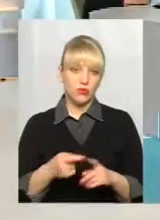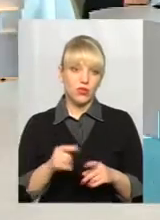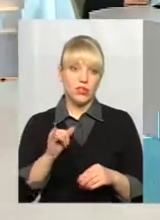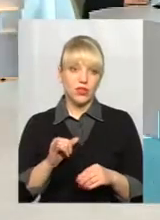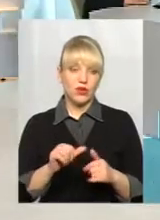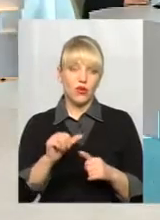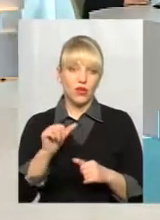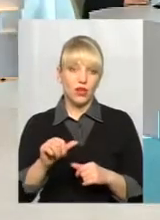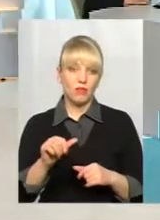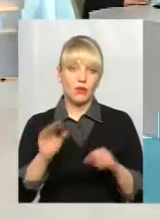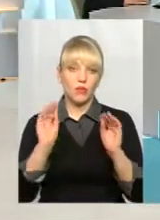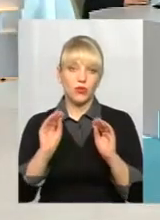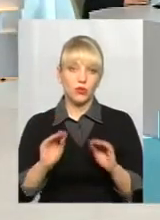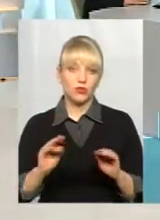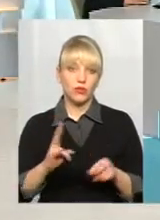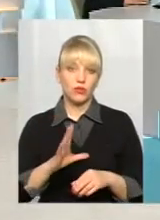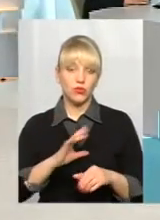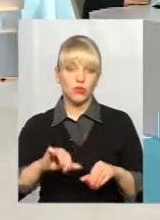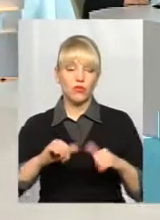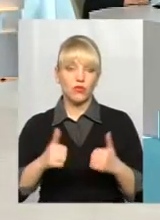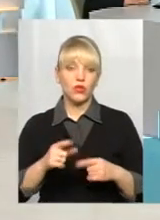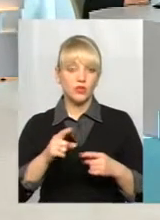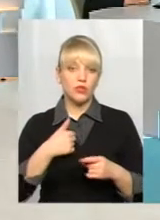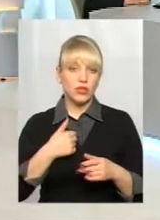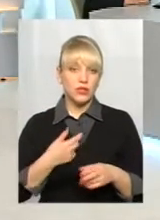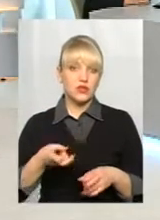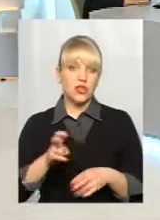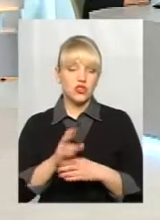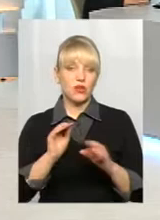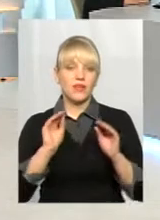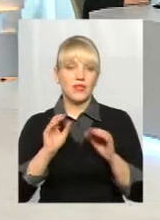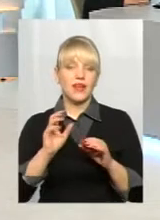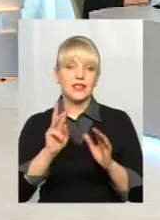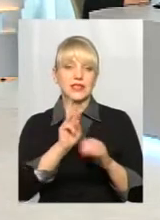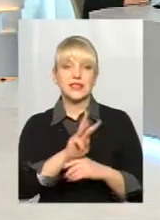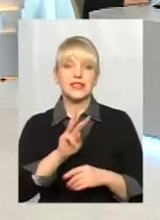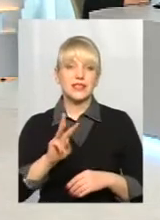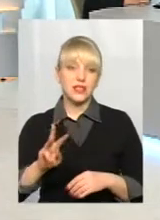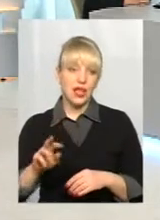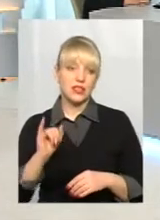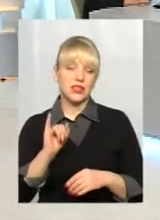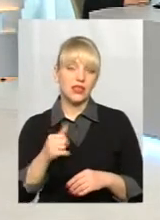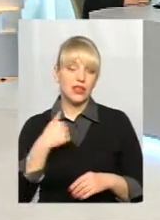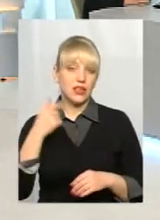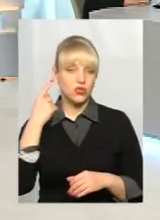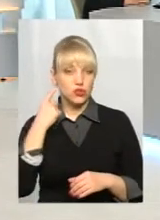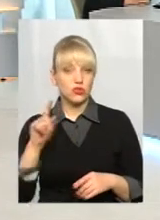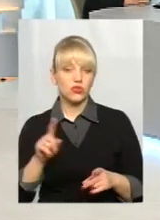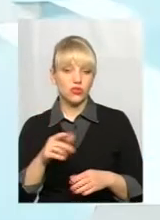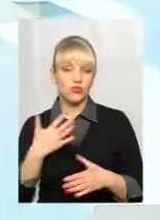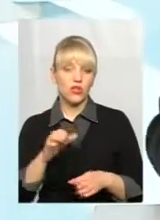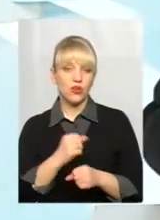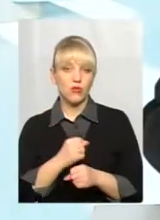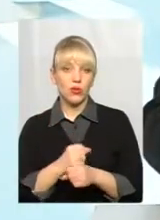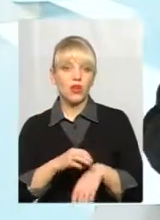воно оформлено. Через що я говорю, що я сьогодні зайшов на сайт, тут вчора чую від проєктанта, що вже роботи ведуться,